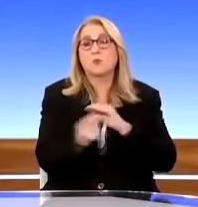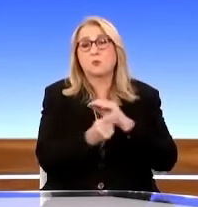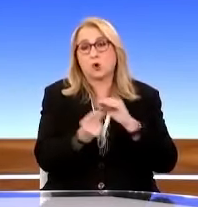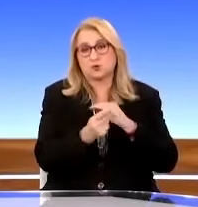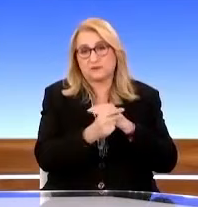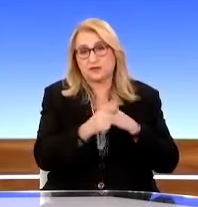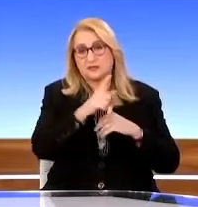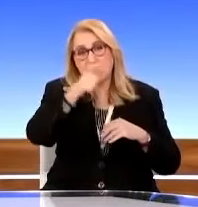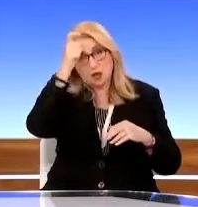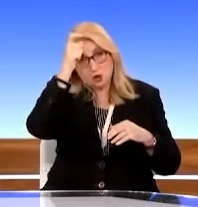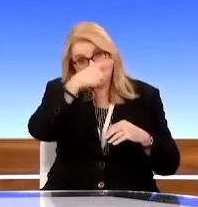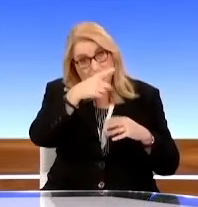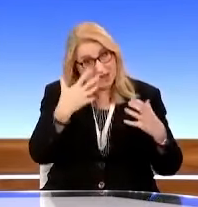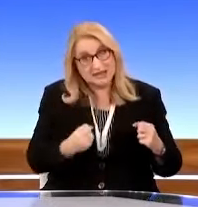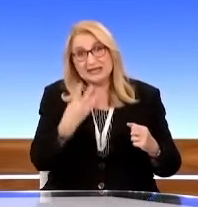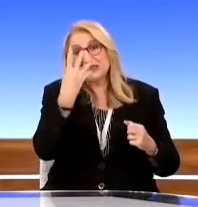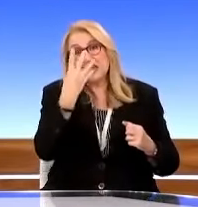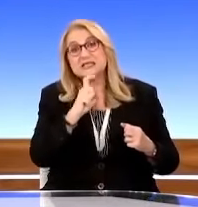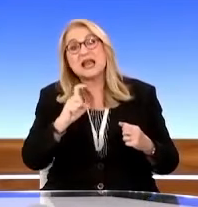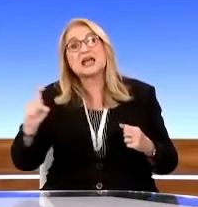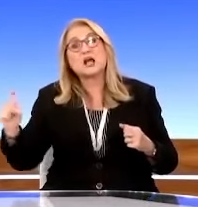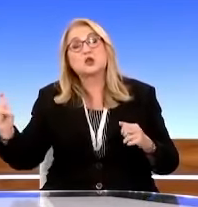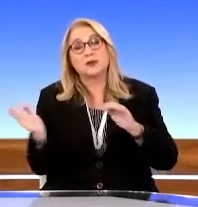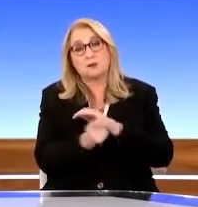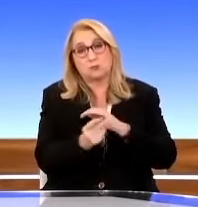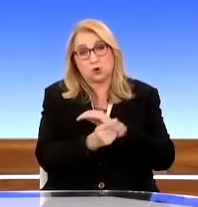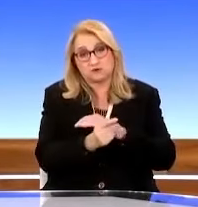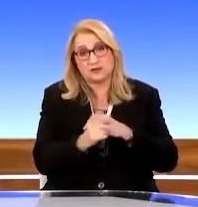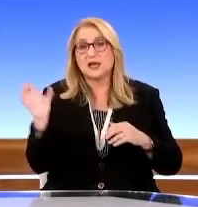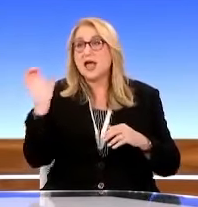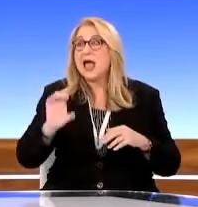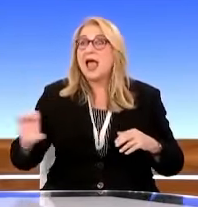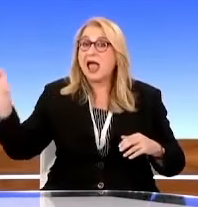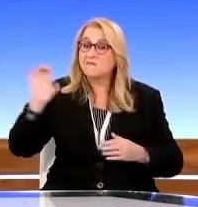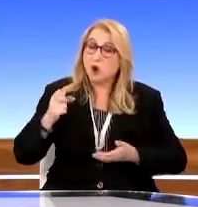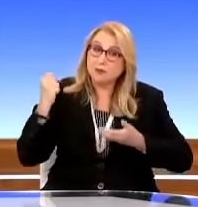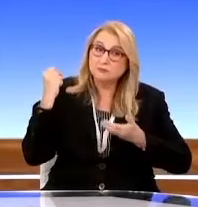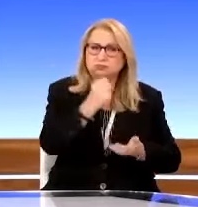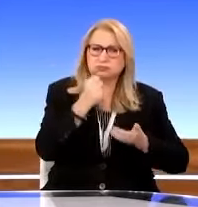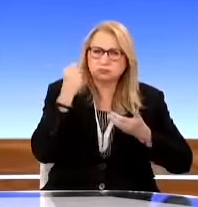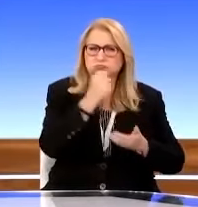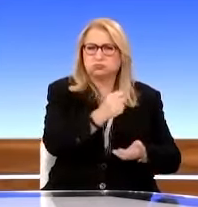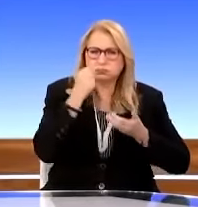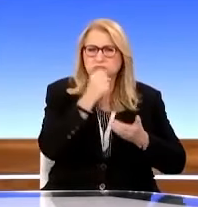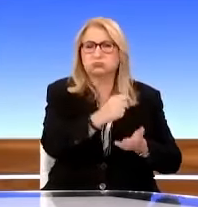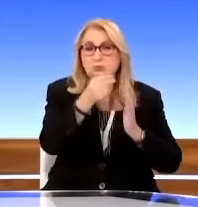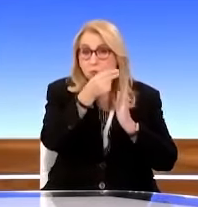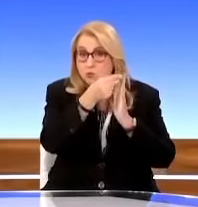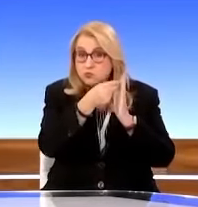εκατομμύρια πρόσφυγες. Η Ευρωπαϊκή Ένωση στο παρελθόν έχει στηρίξει οικονομικά σημαντικά την Τουρκία για να μπορέσει